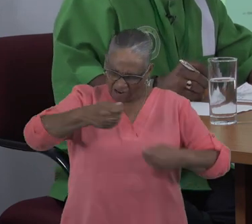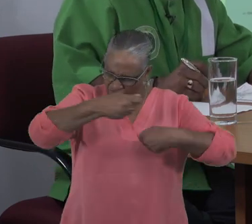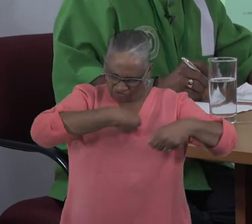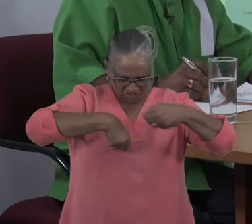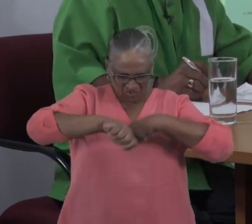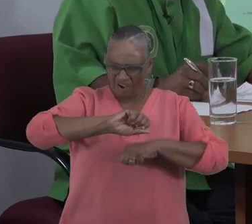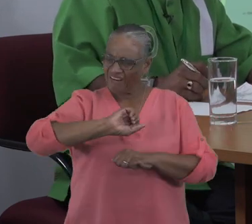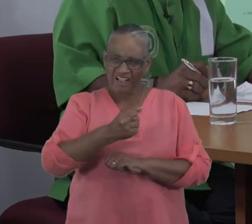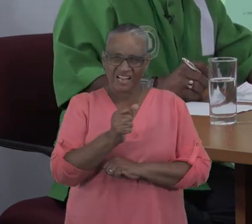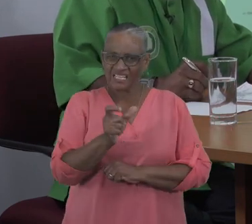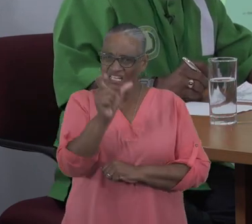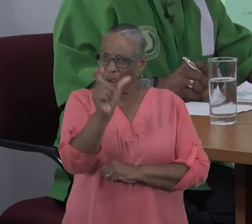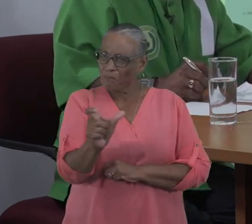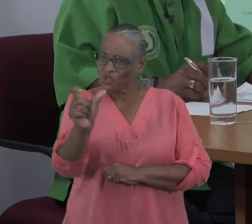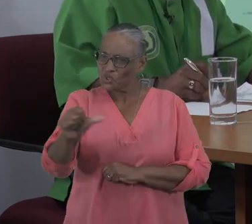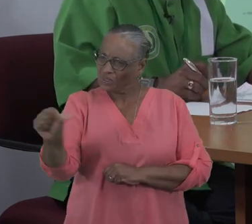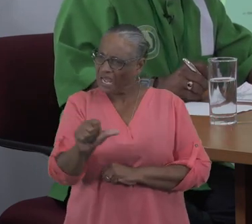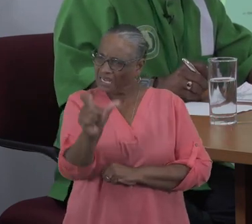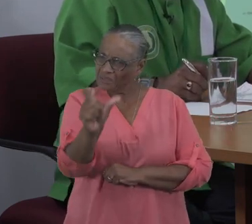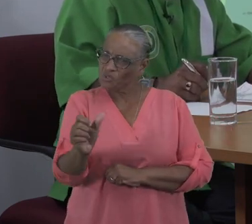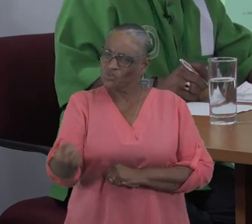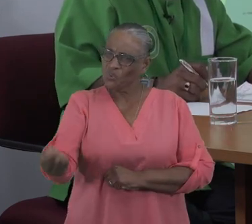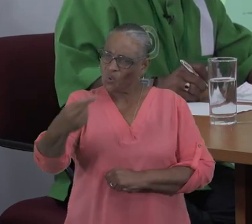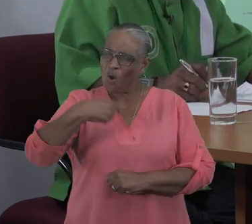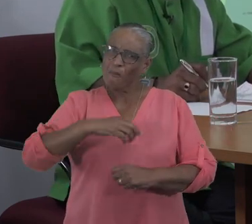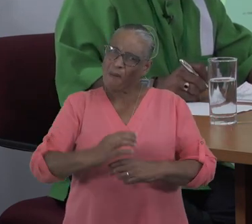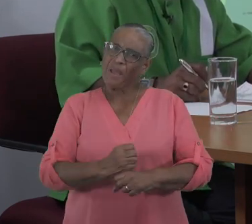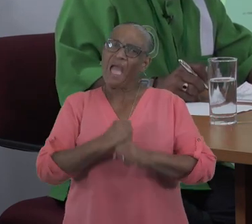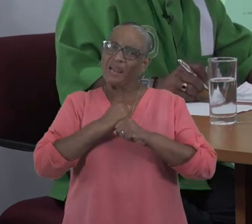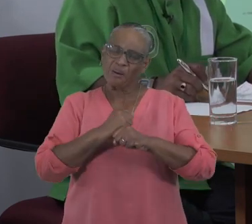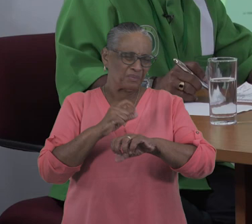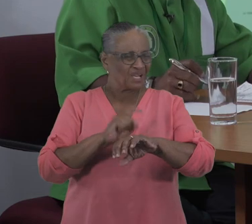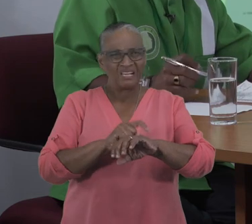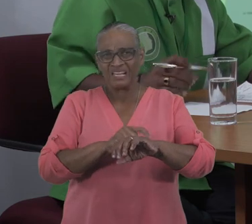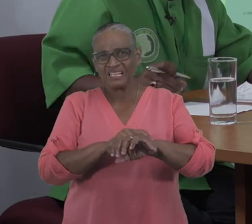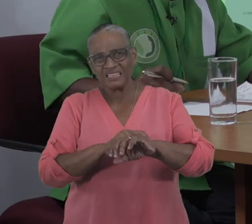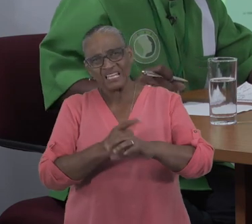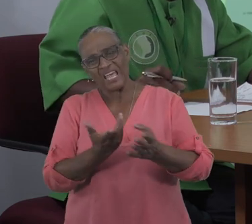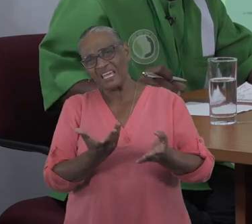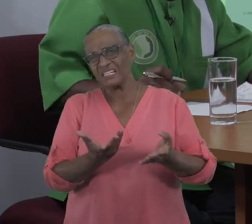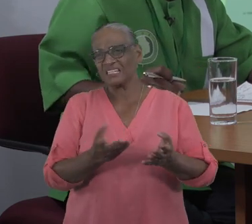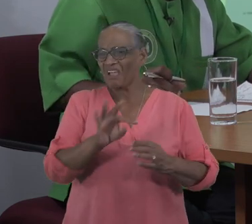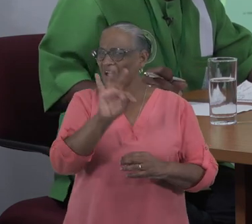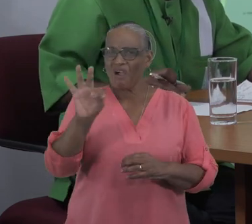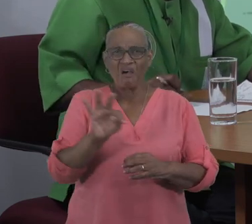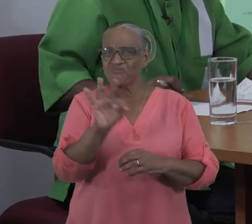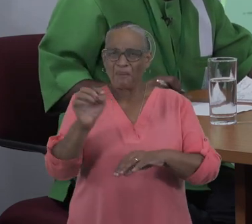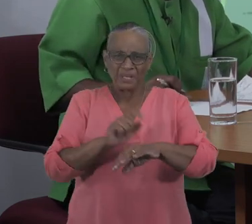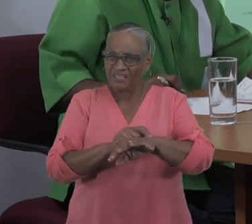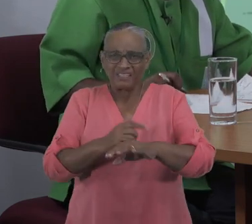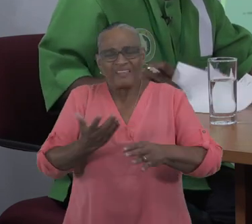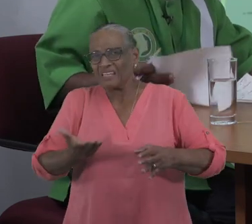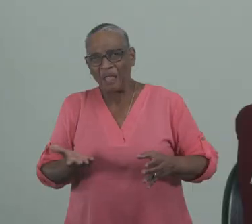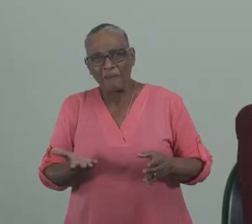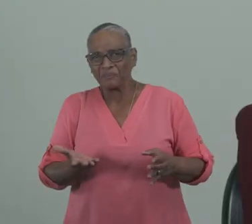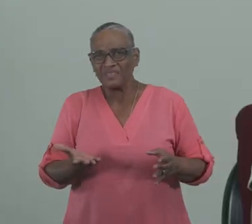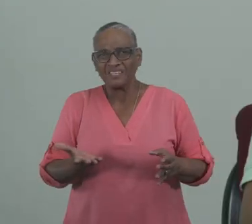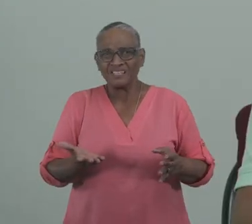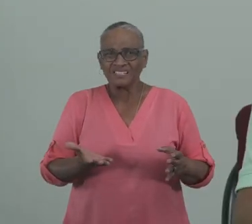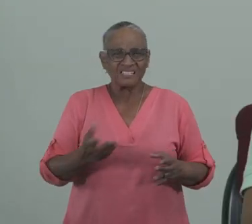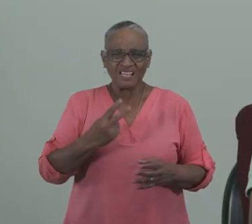jezelf zorgen. Dus Trasma moest abi via Piu. En dat kost niet alleen tijd, want dat meestal naar familie, want is er